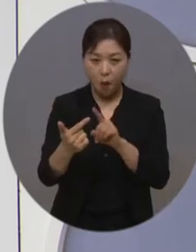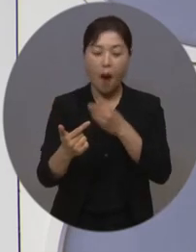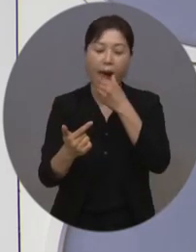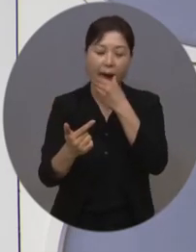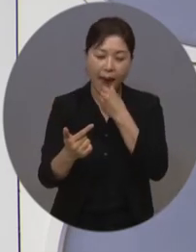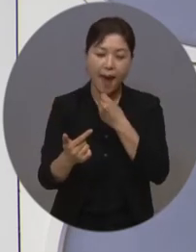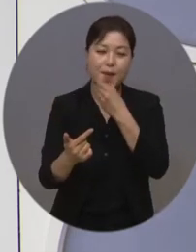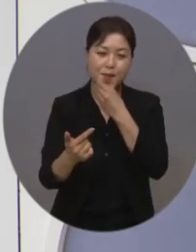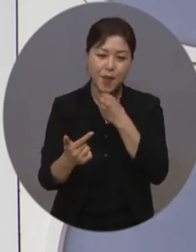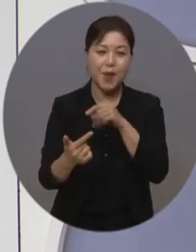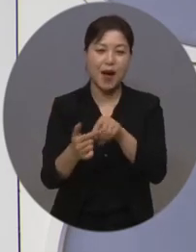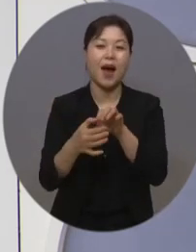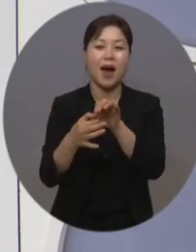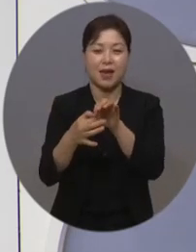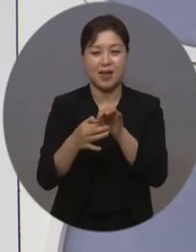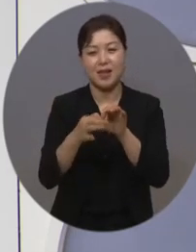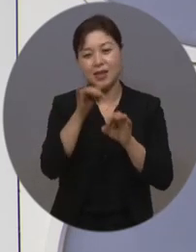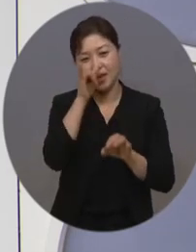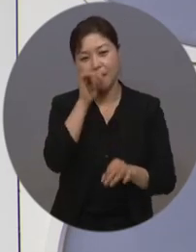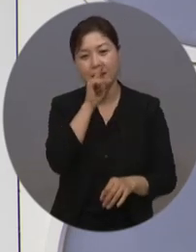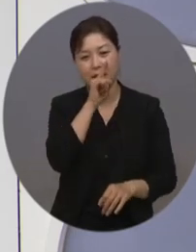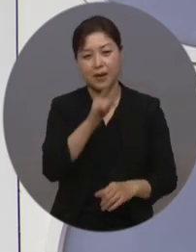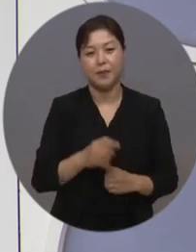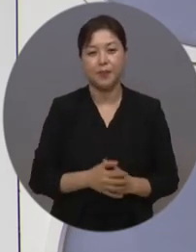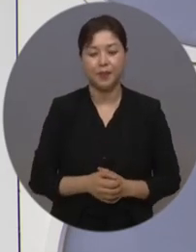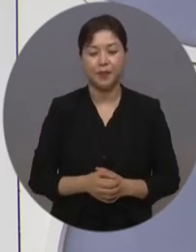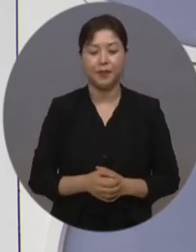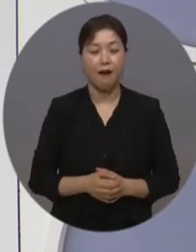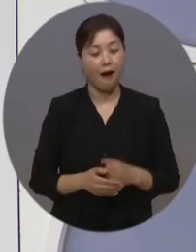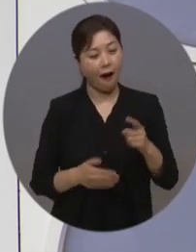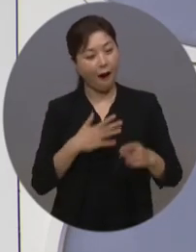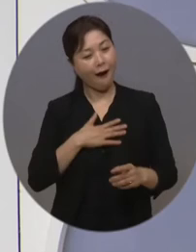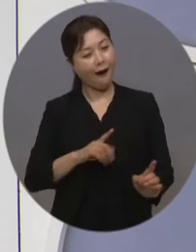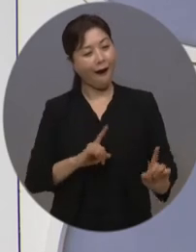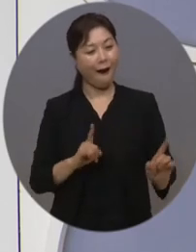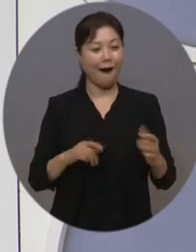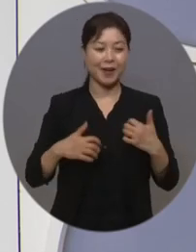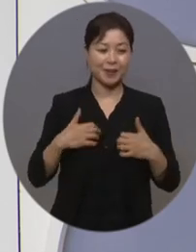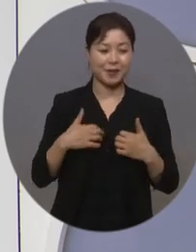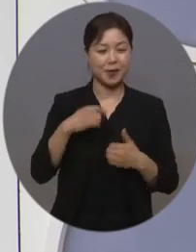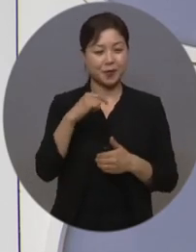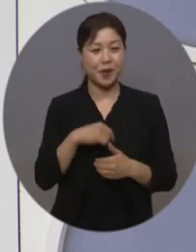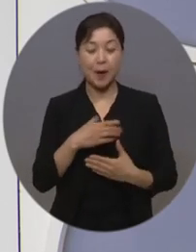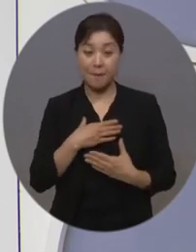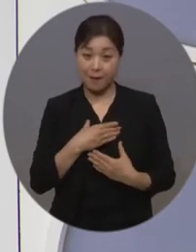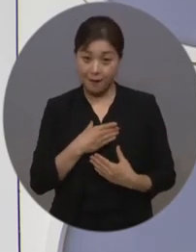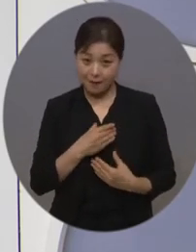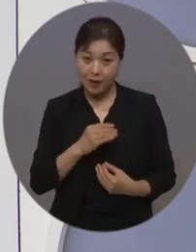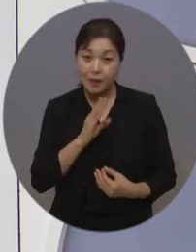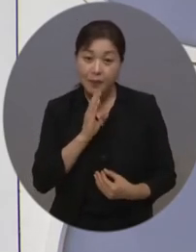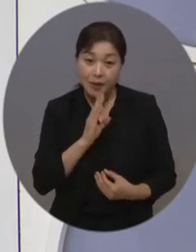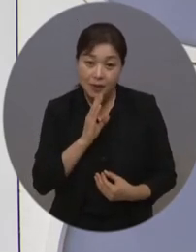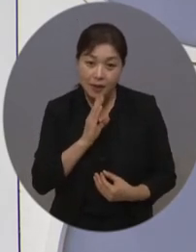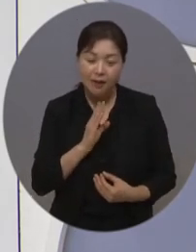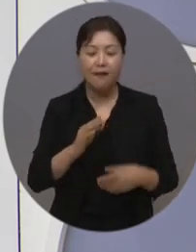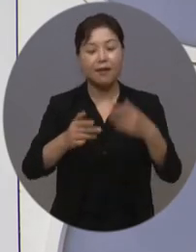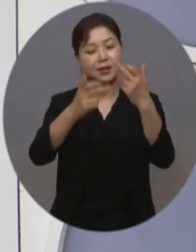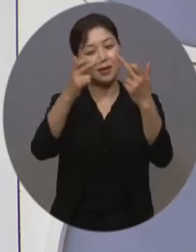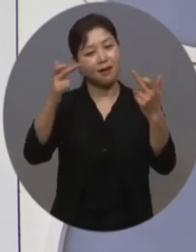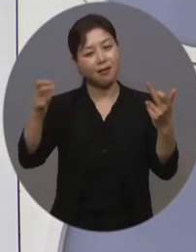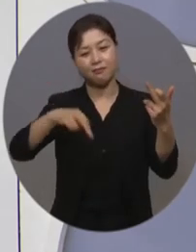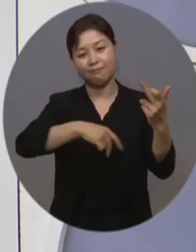아. 이야기합니다. 그러니까 우리가 어디 가서 힐링이 잘 됐다. 그럼 마음이 편안한 상태 아닙니까? 네. 그리고 우리 산 속에